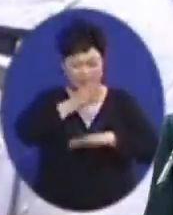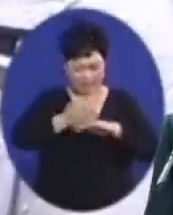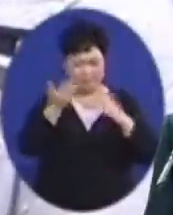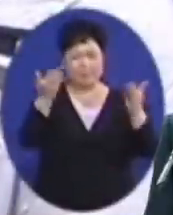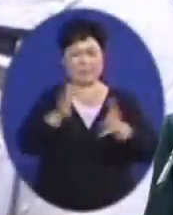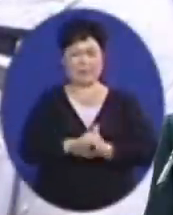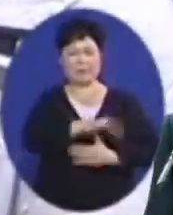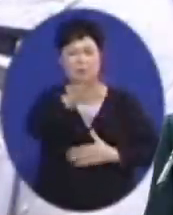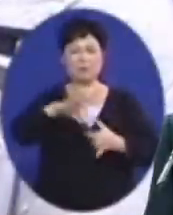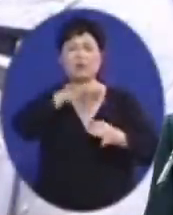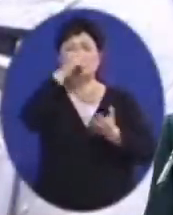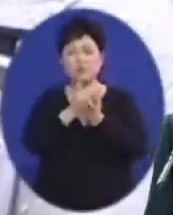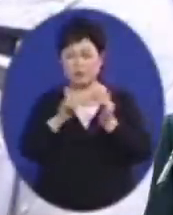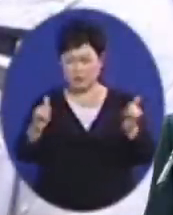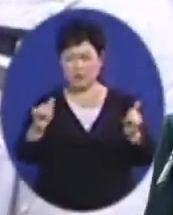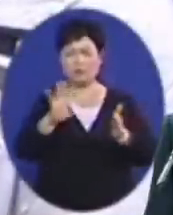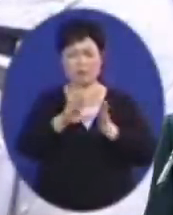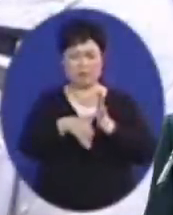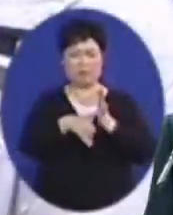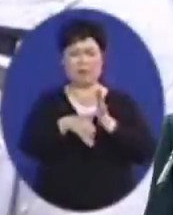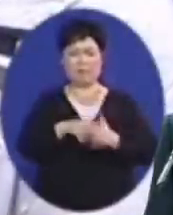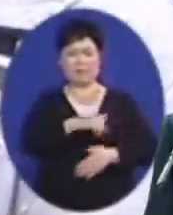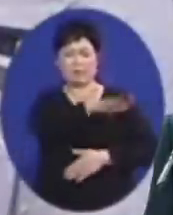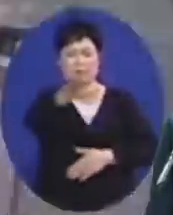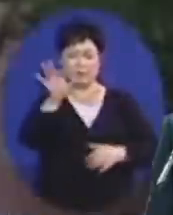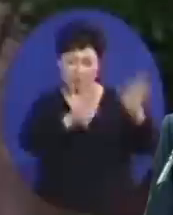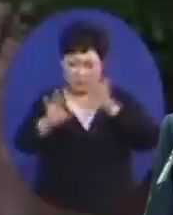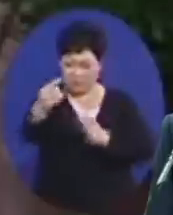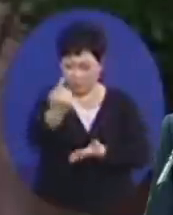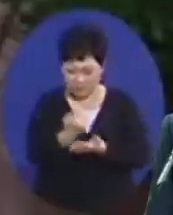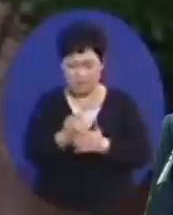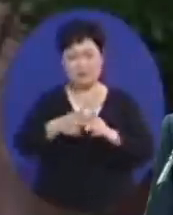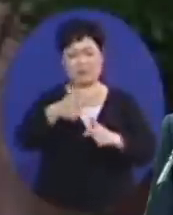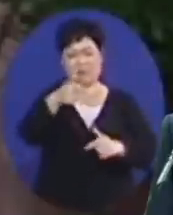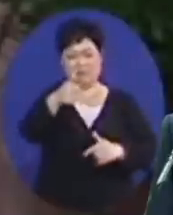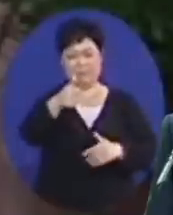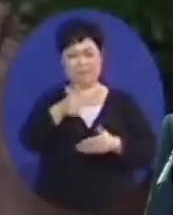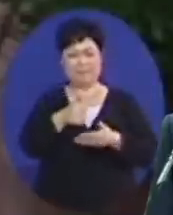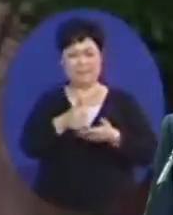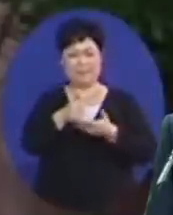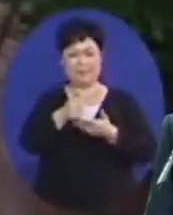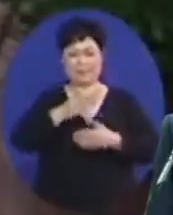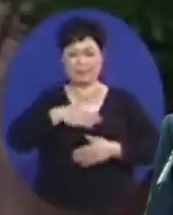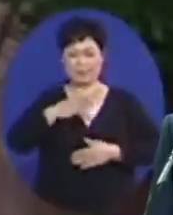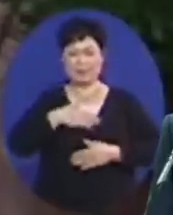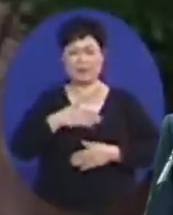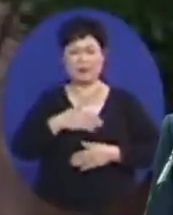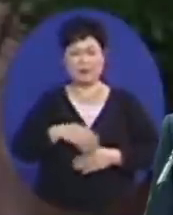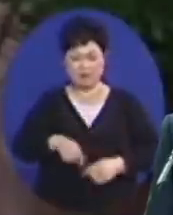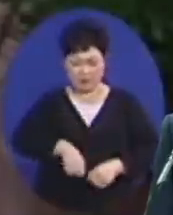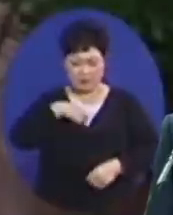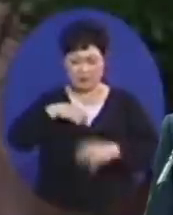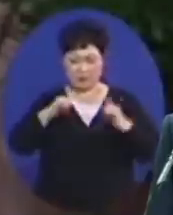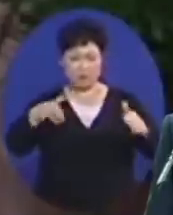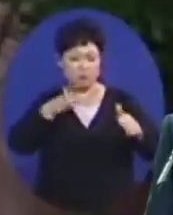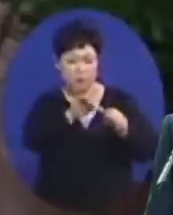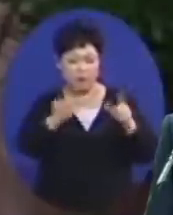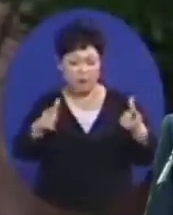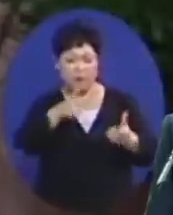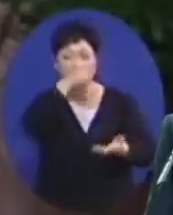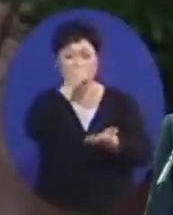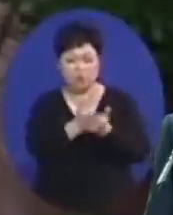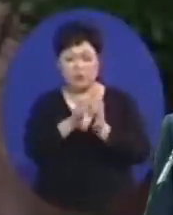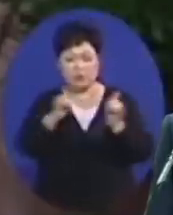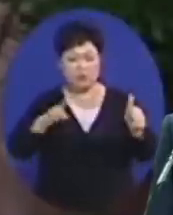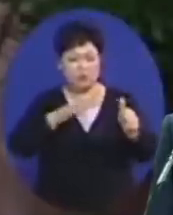우리가 죄인일 때도 우리를 찾아오신 예수님, 내가 의인을 부르러 온 것이 아니라 죄인을 불러